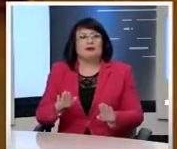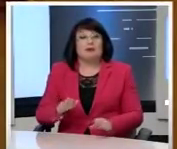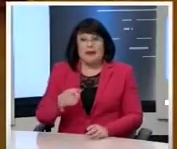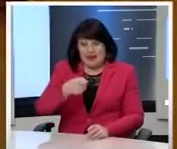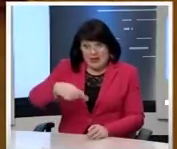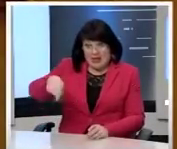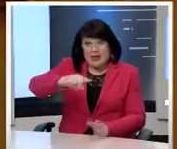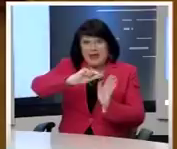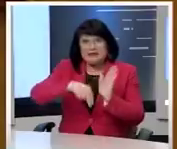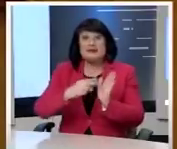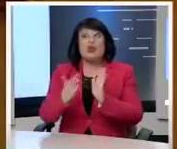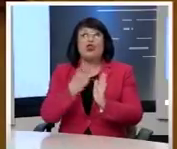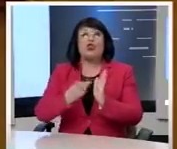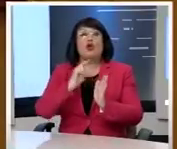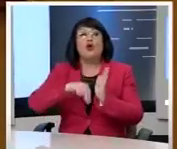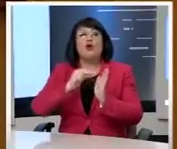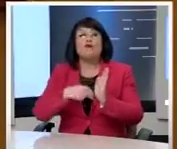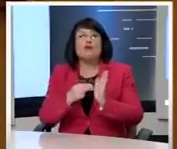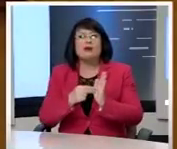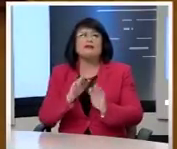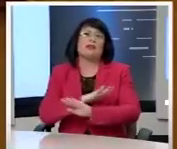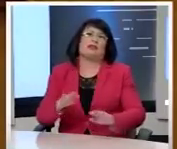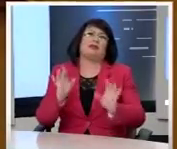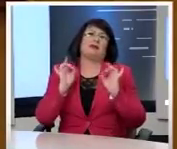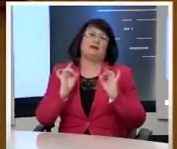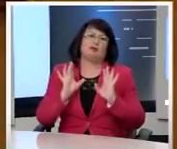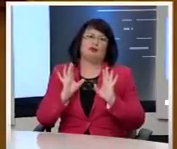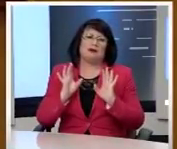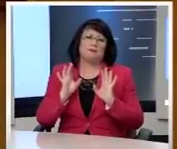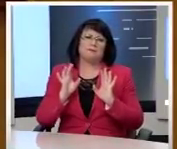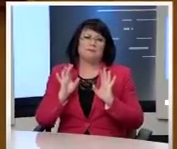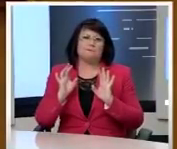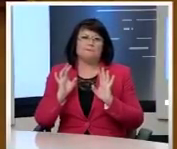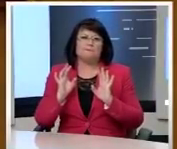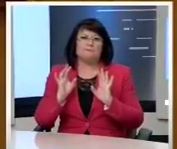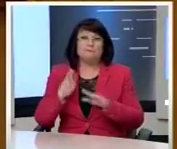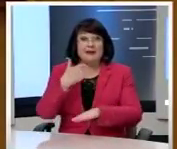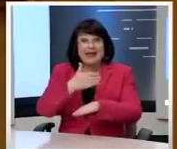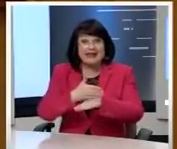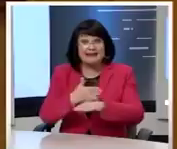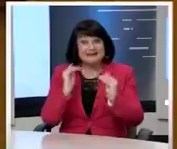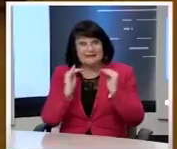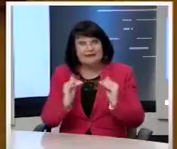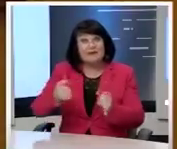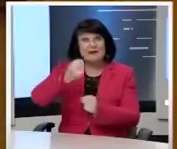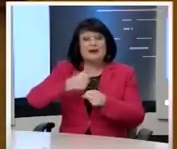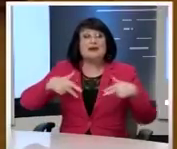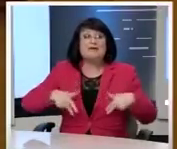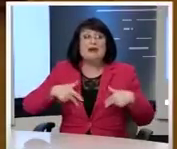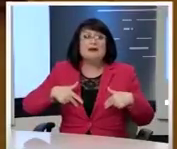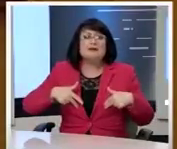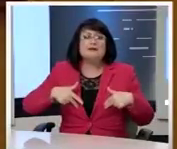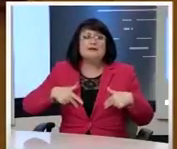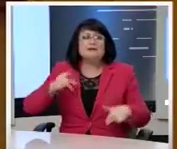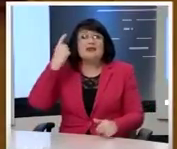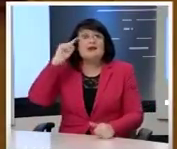Εσείς υπογράψατε δύο μνημόνια και δεν τελειώσατε κανένα μνημόνιο. Και δεν υπάρχει καμία εγγύηση ότι αν μένατε στην κυβέρνηση, δεν ξέρω εγώ που θα